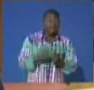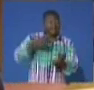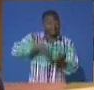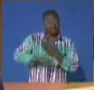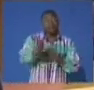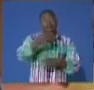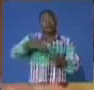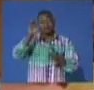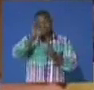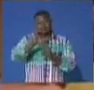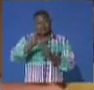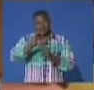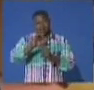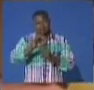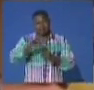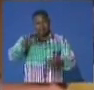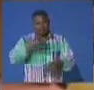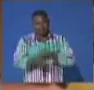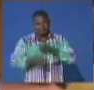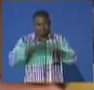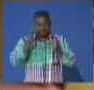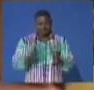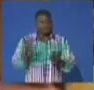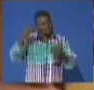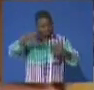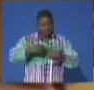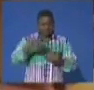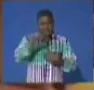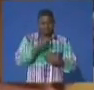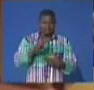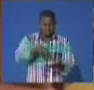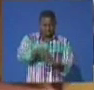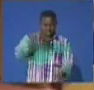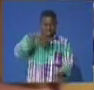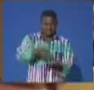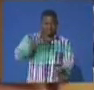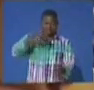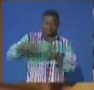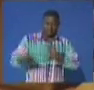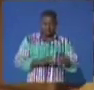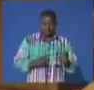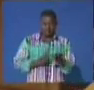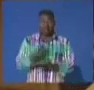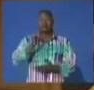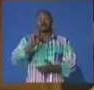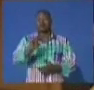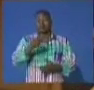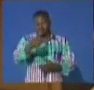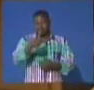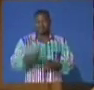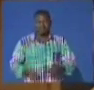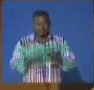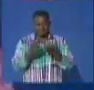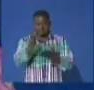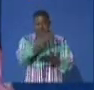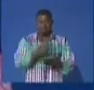donc ont des imprimés fabriqués par eux-mêmes et mettre à la disposition des usagers des